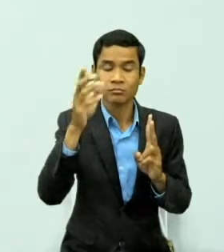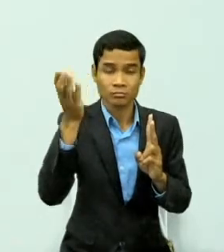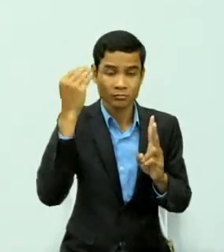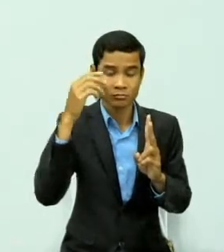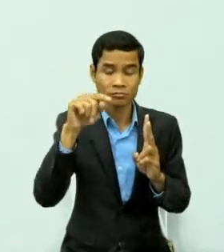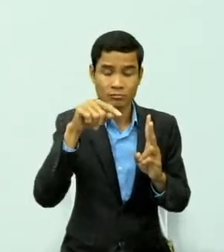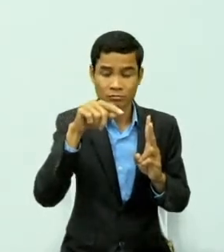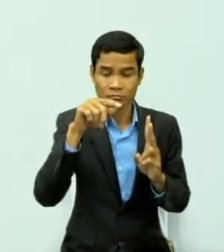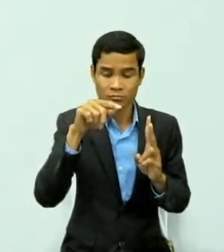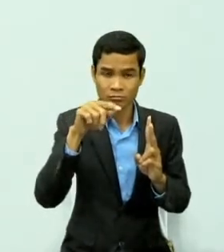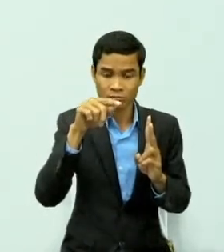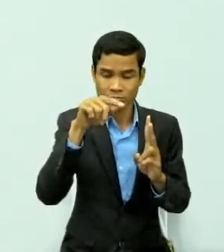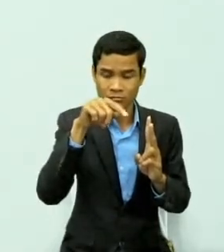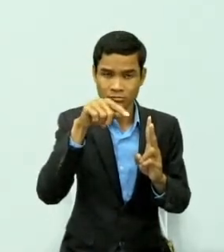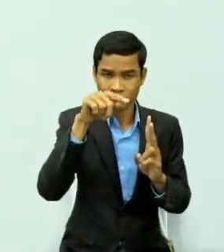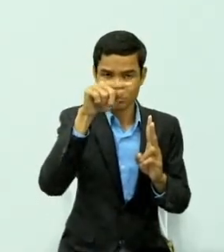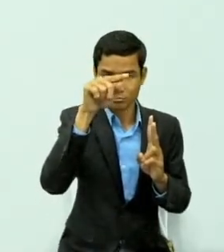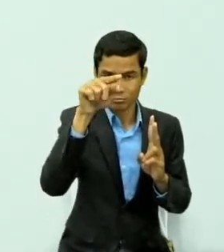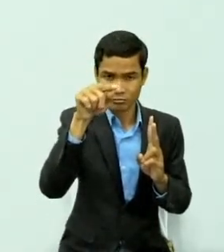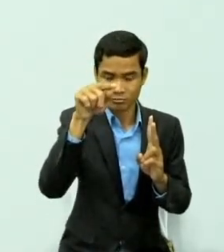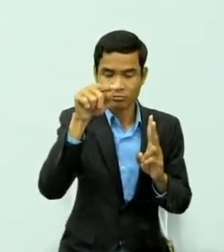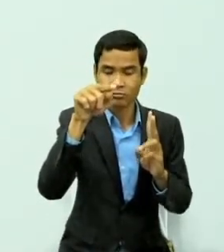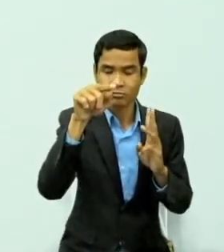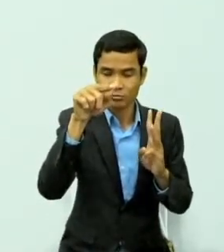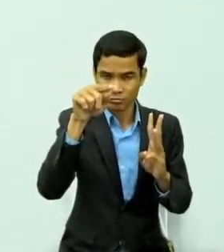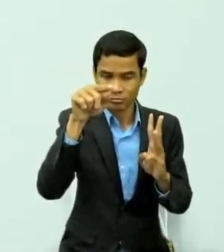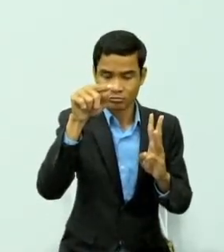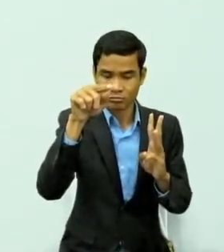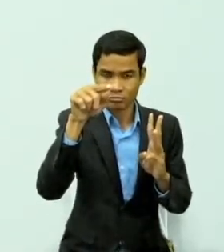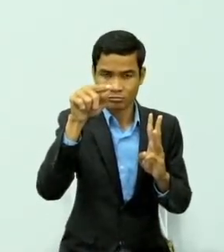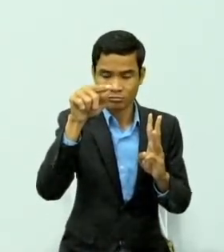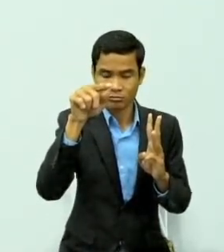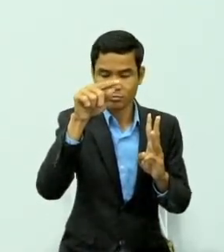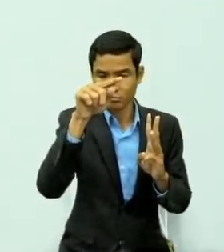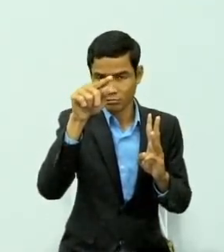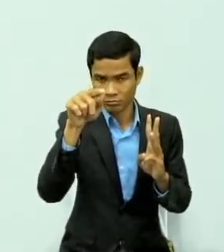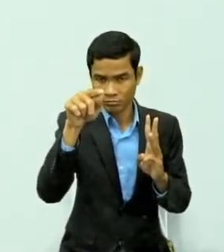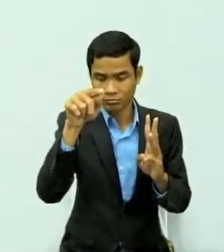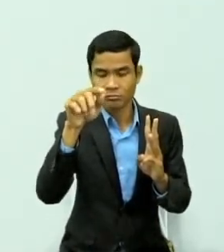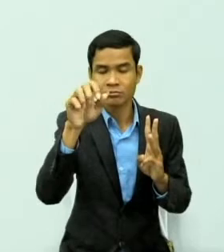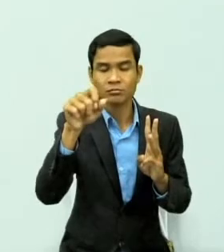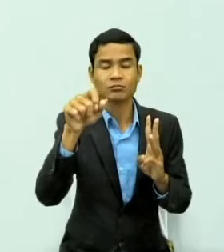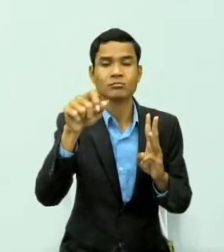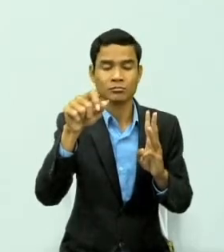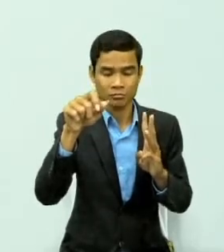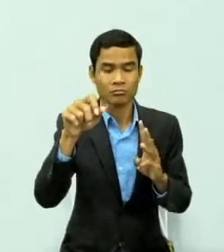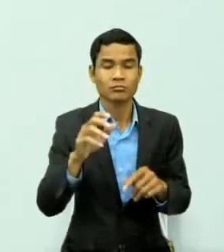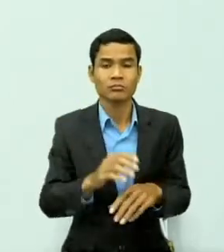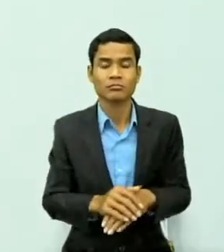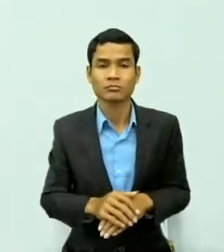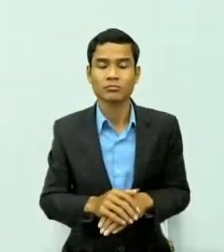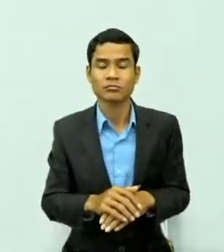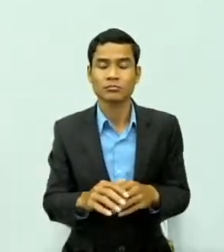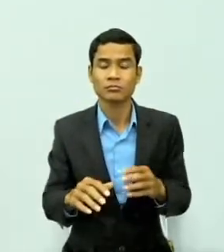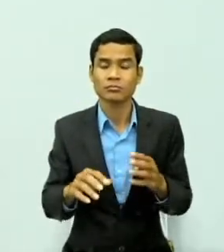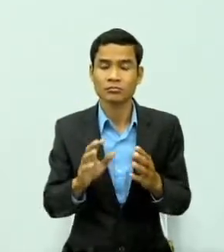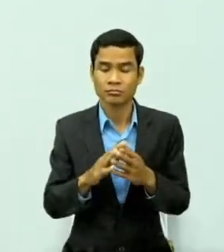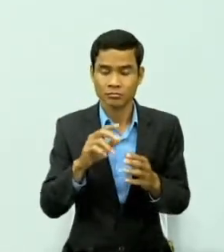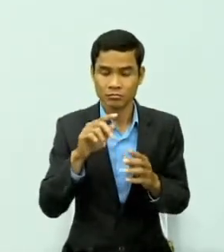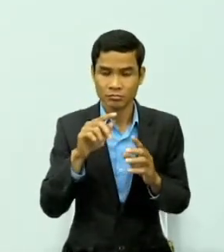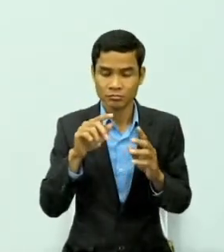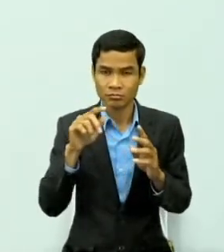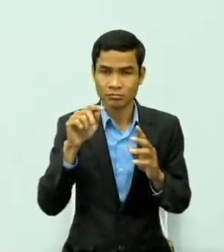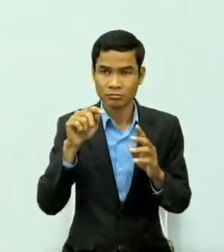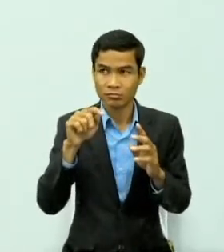ណាចាបន្តកាច់គឺចលនាទី3ចាបន្តត្រង់មួយ